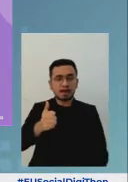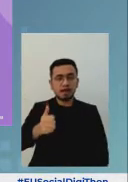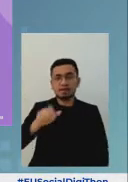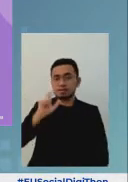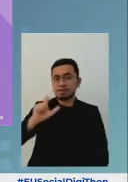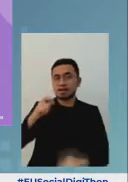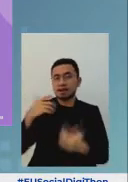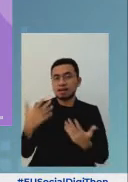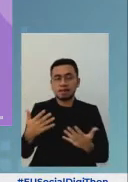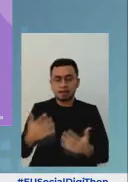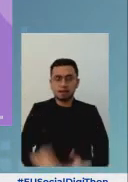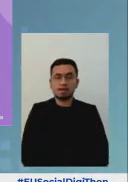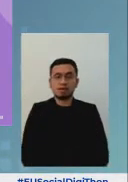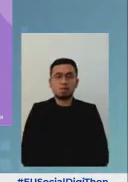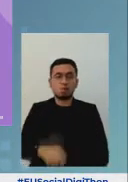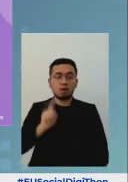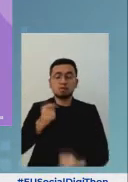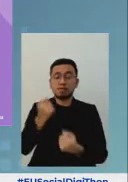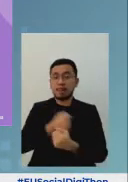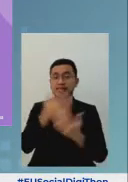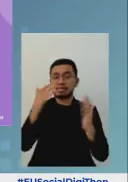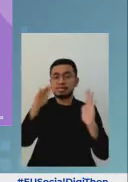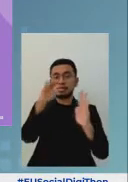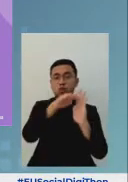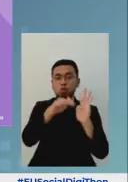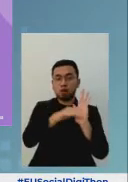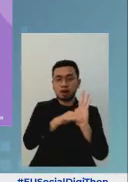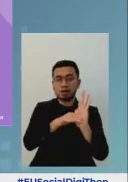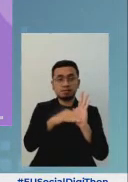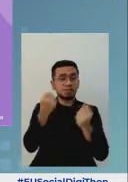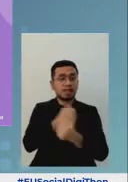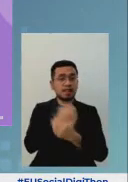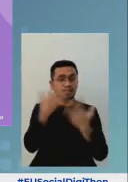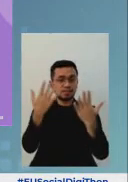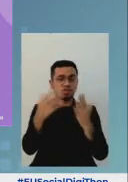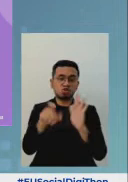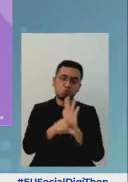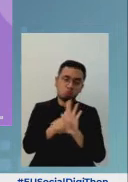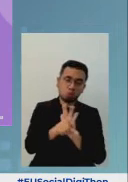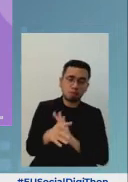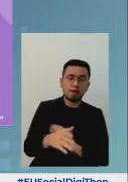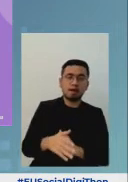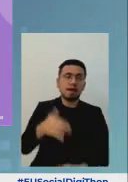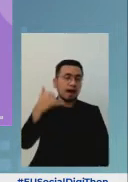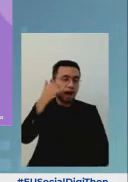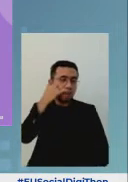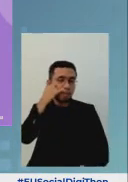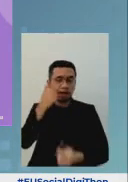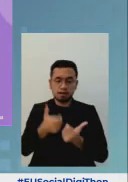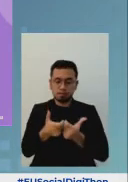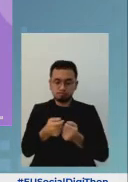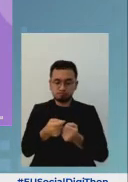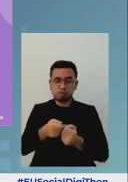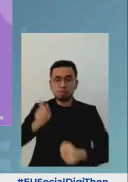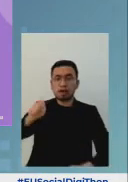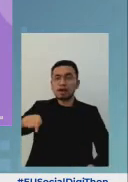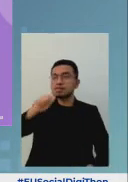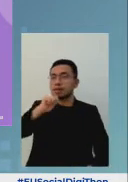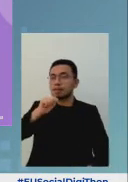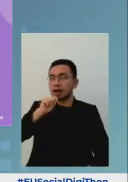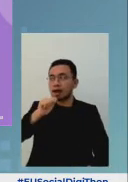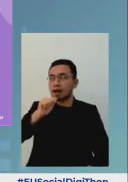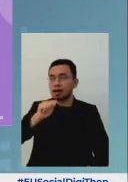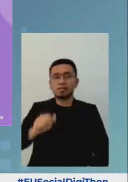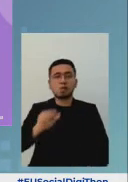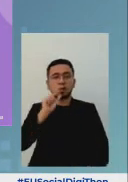memberikan batasan yang jelas. Tuh, batasan yang jelas kalau pakai gadget. Boleh pakainya, siapa yang boleh pakai, untuk